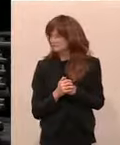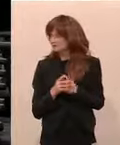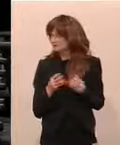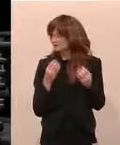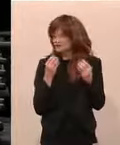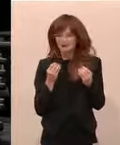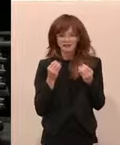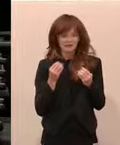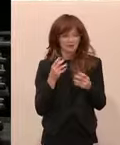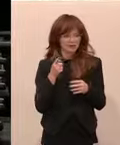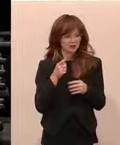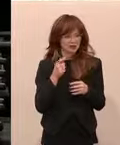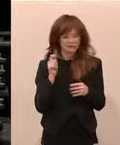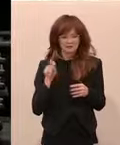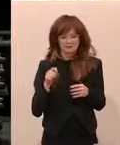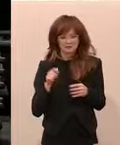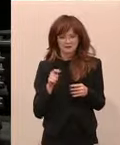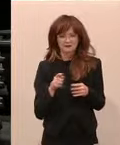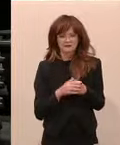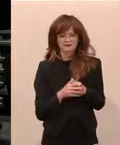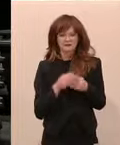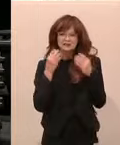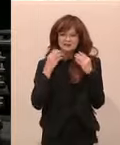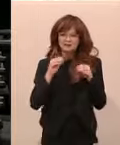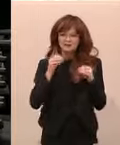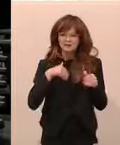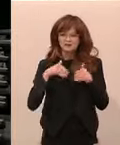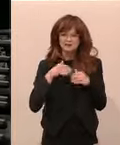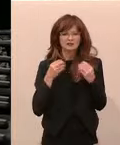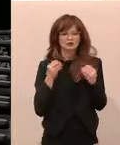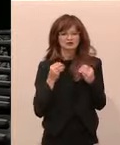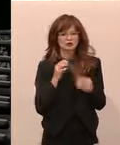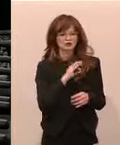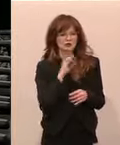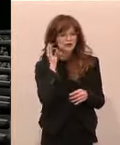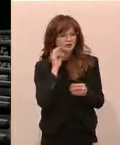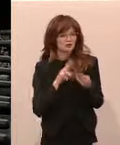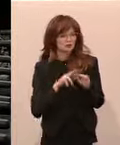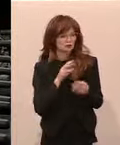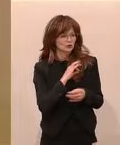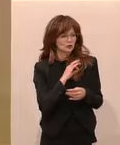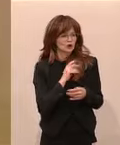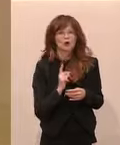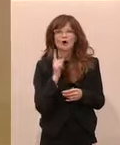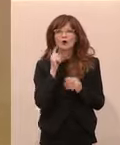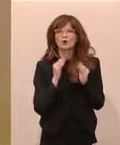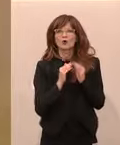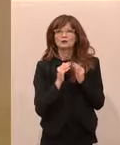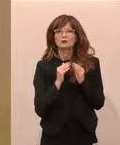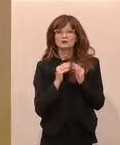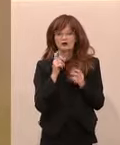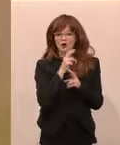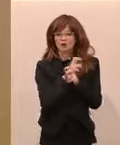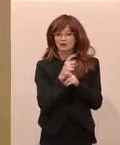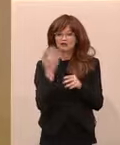Geschätzter Herr Präsident, sehr geehrte Minister, geschätzte Kolleginnen und Kollegen, Hohes Haus. Österreich hat sich in den vergangenen Jahren und Monaten